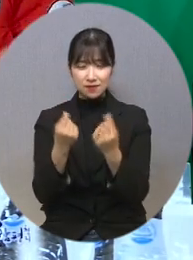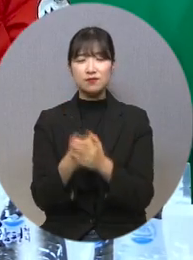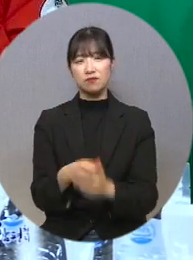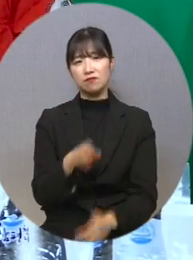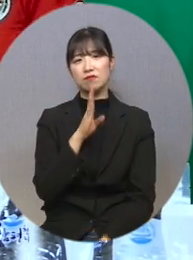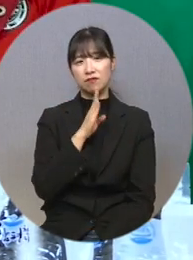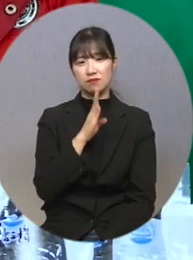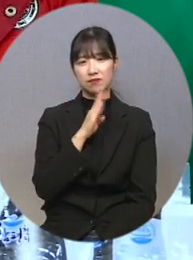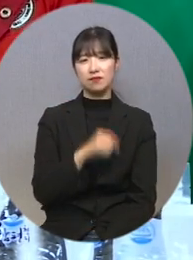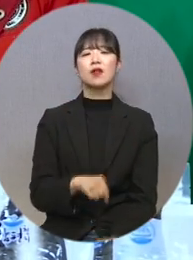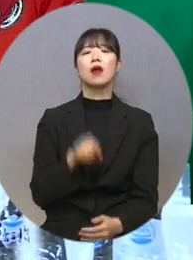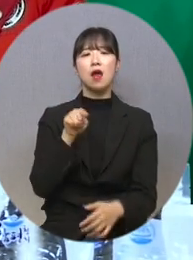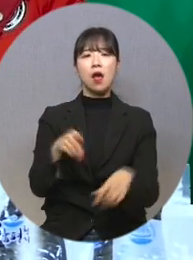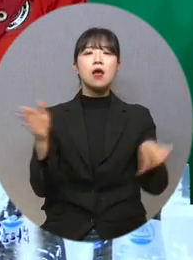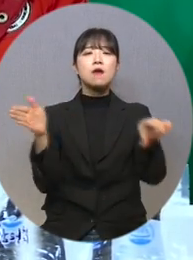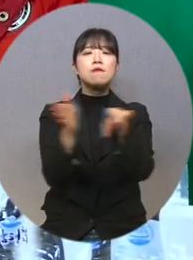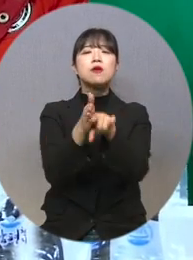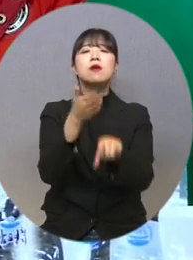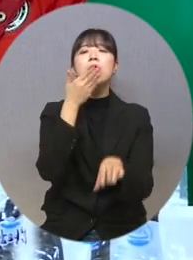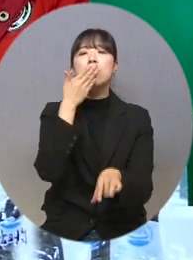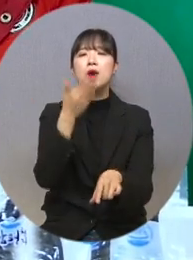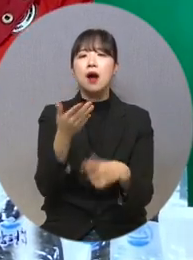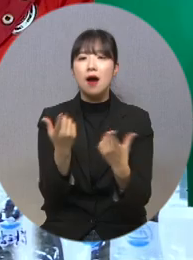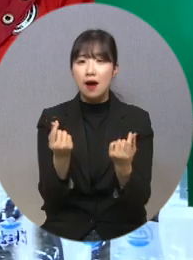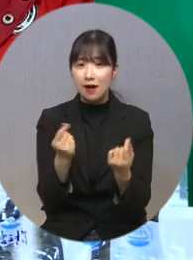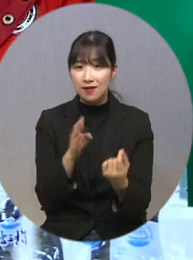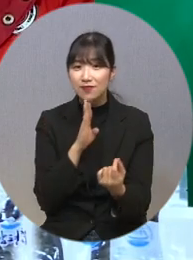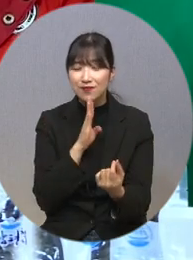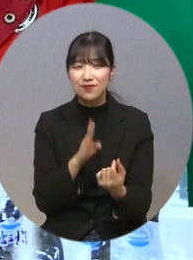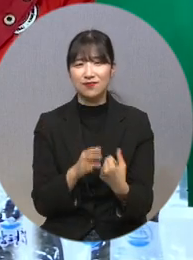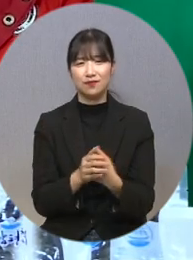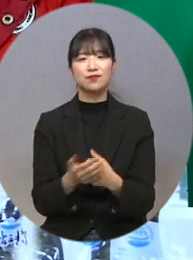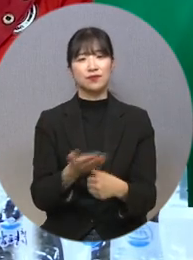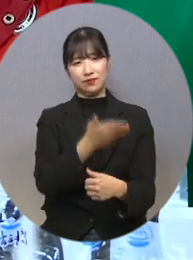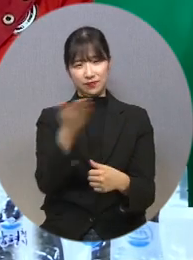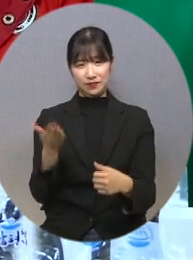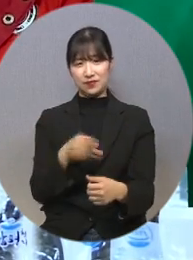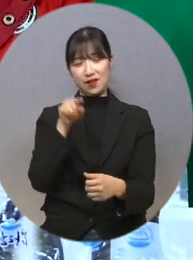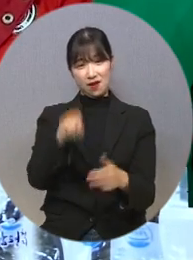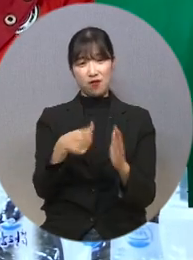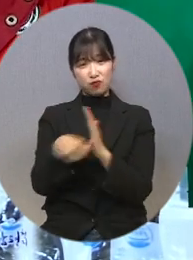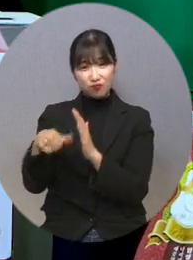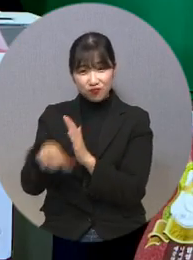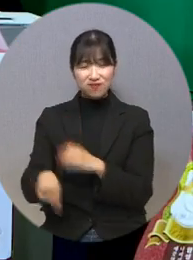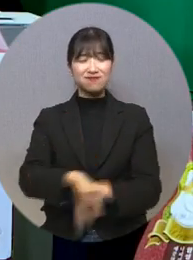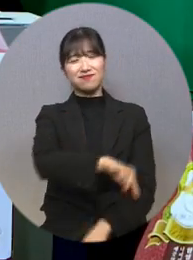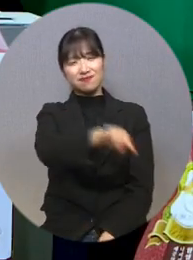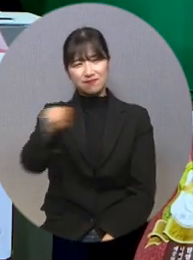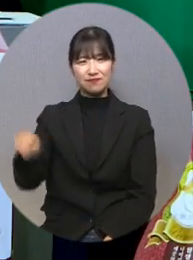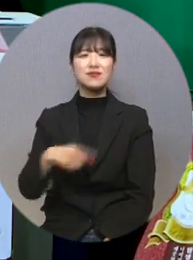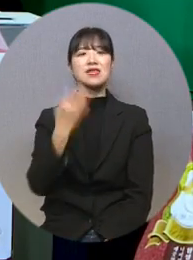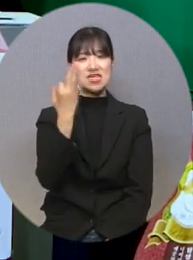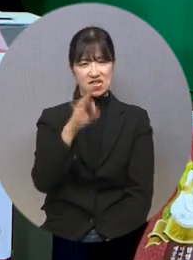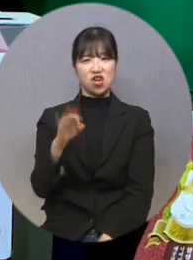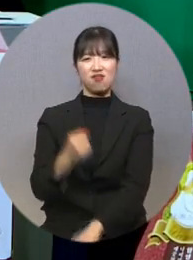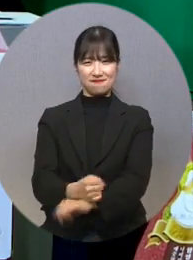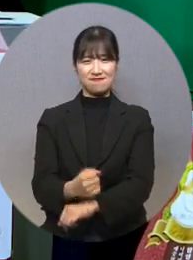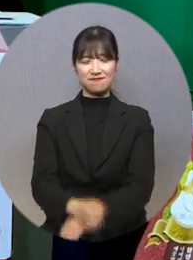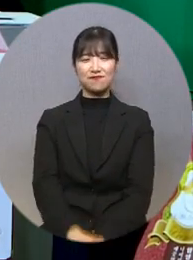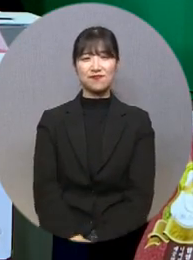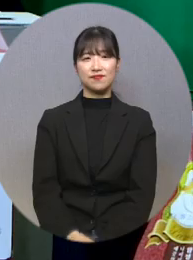우리가 그만큼 믿을 수 있다는 게 믿음이 중요하거든요. 네, 여러분 남도장터 물건들은요 인정합니다.